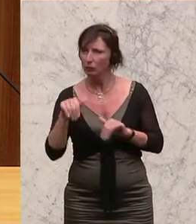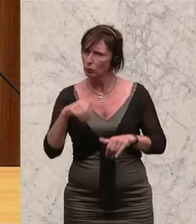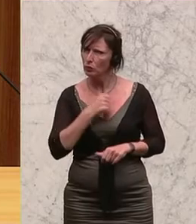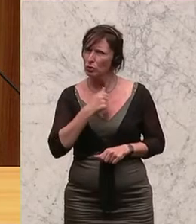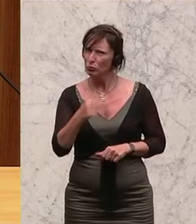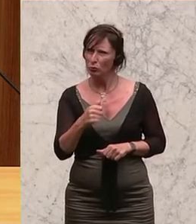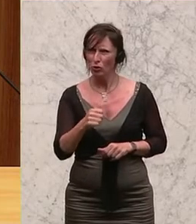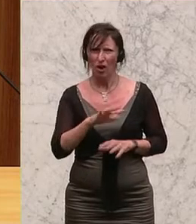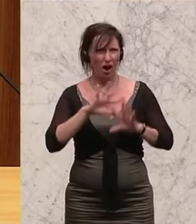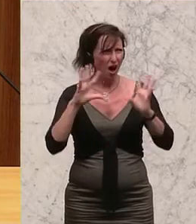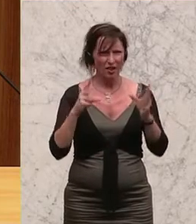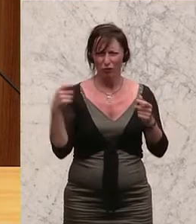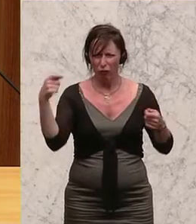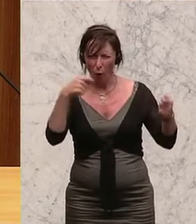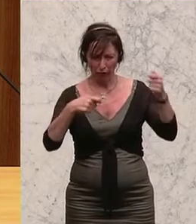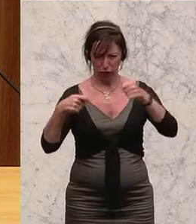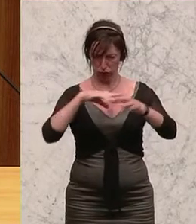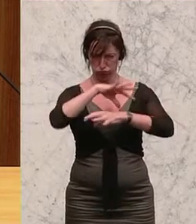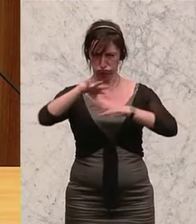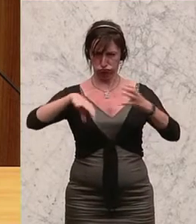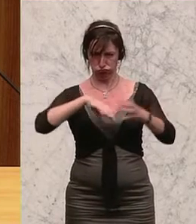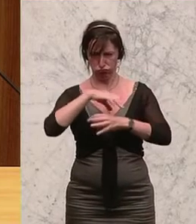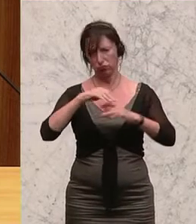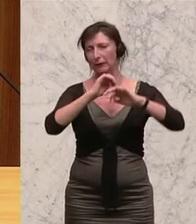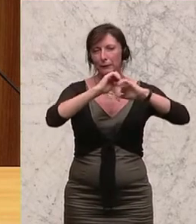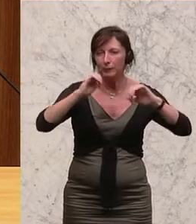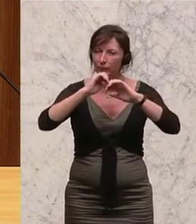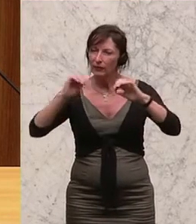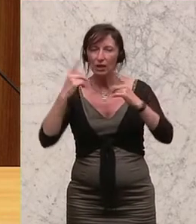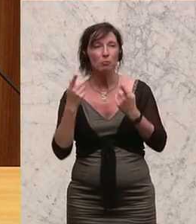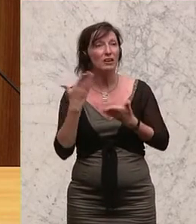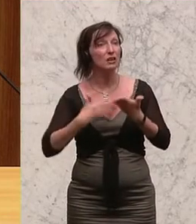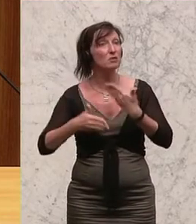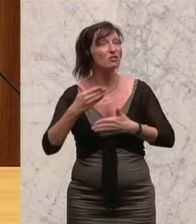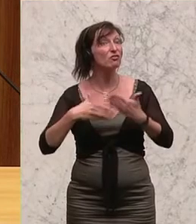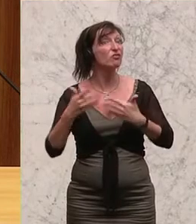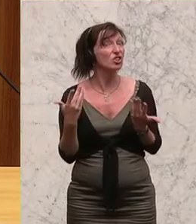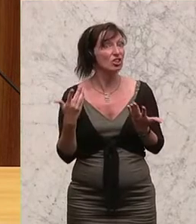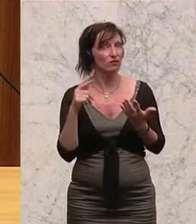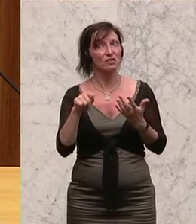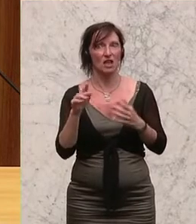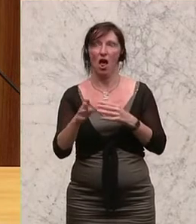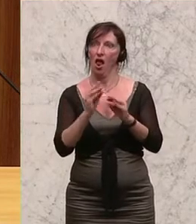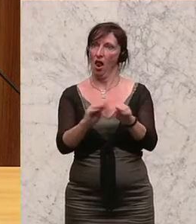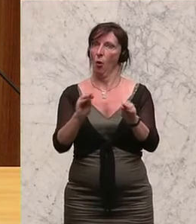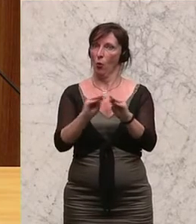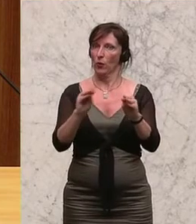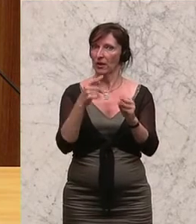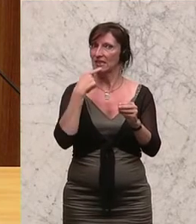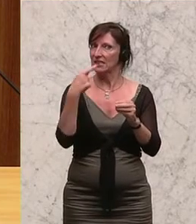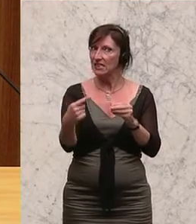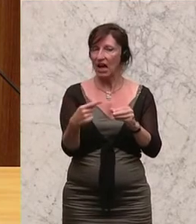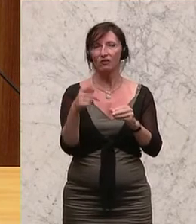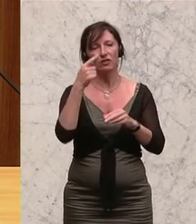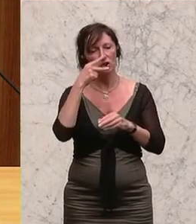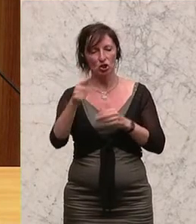trauen, den ganzen Förderungsdschungel uns wirklich anzuschauen. In der Betriebswirtschaftslehre gibt es sowas wie Zero-Based-Budgeting. Das heißt, drehen wir es doch einmal